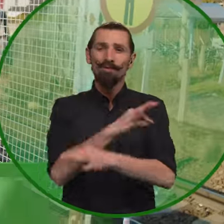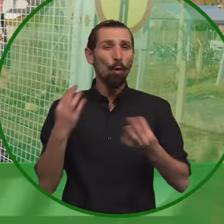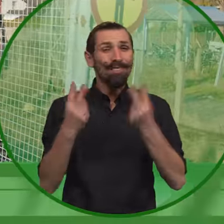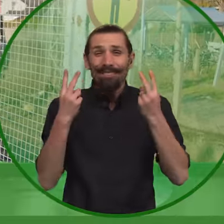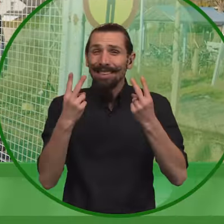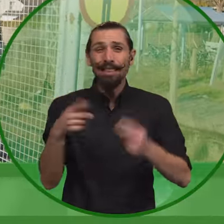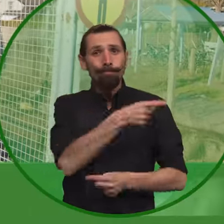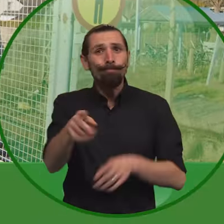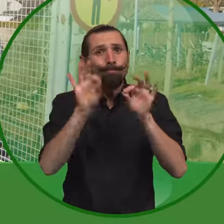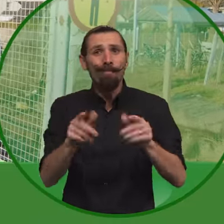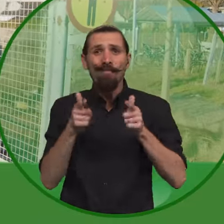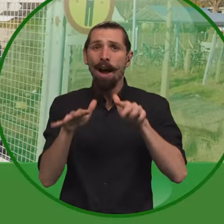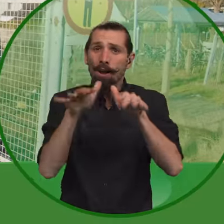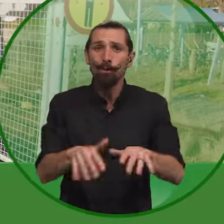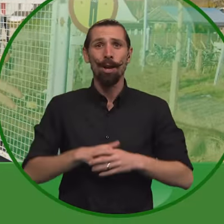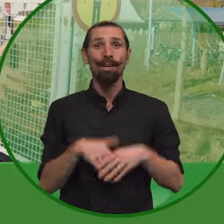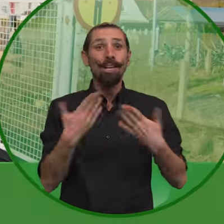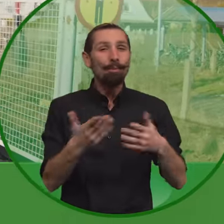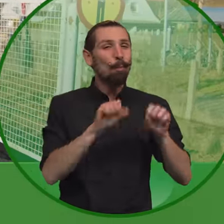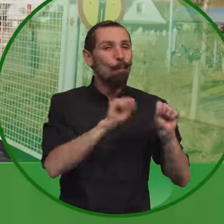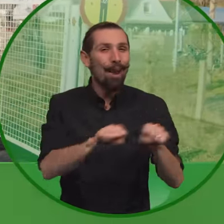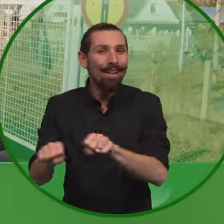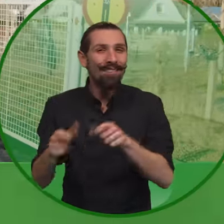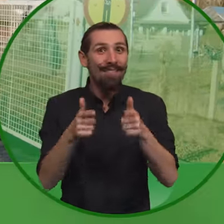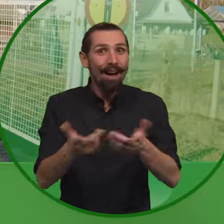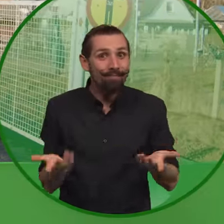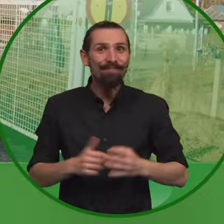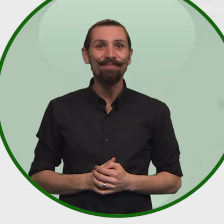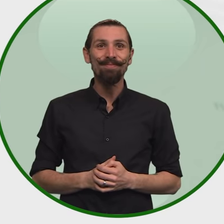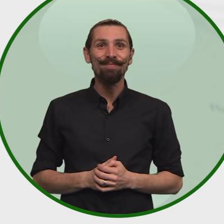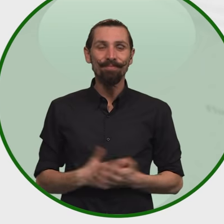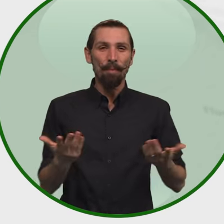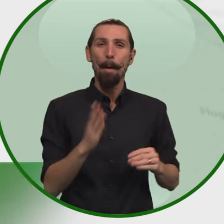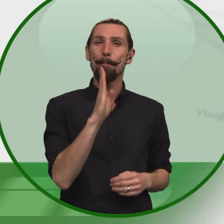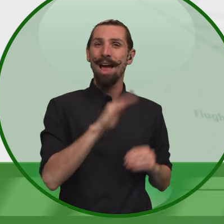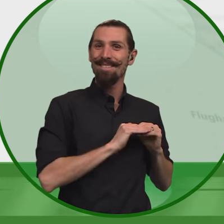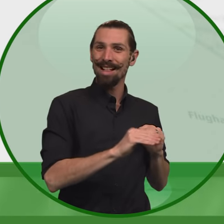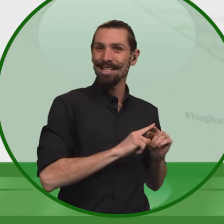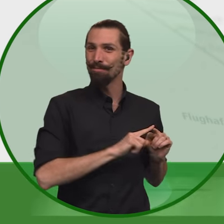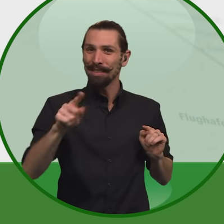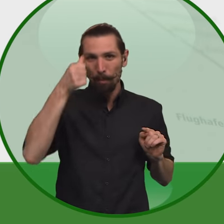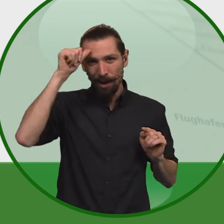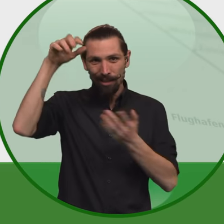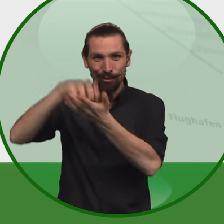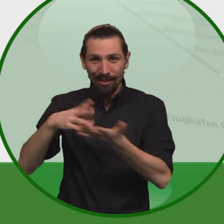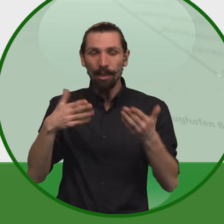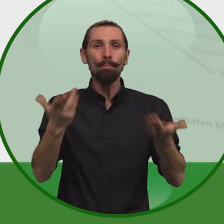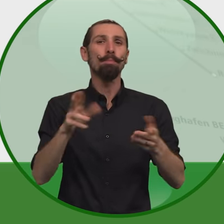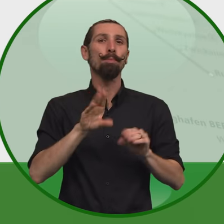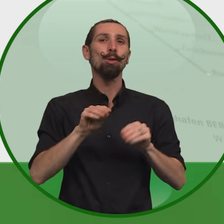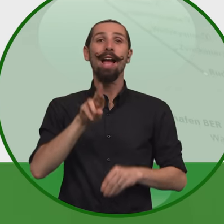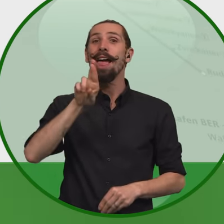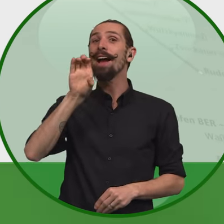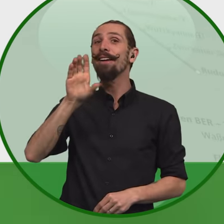Ganz wichtig ist uns, dass Sie trotzdem gut ankommen. Dafür gibt es mehrere Möglichkeiten. Zwischen Blankenfelde und Innstadt benutzen Sie bitte